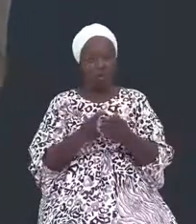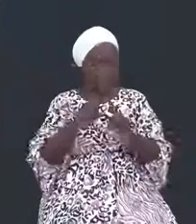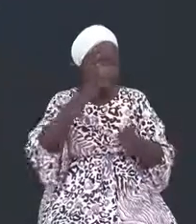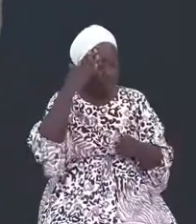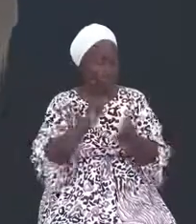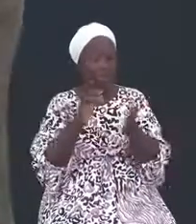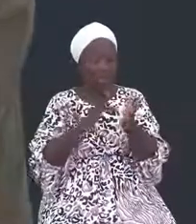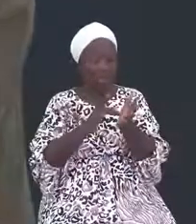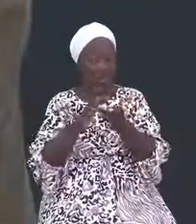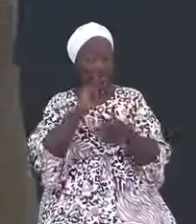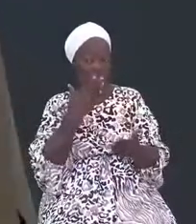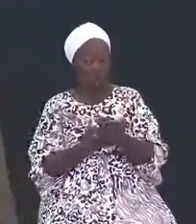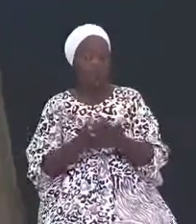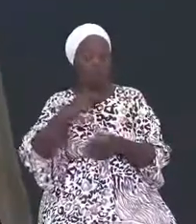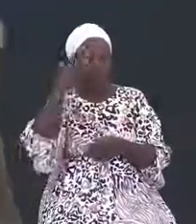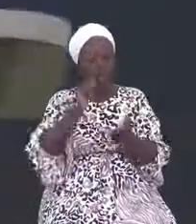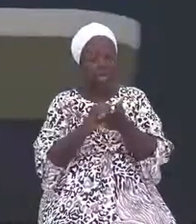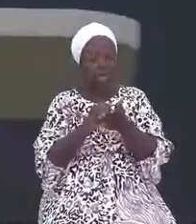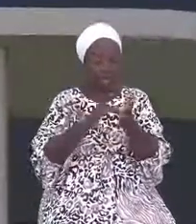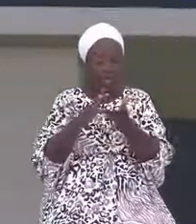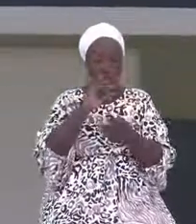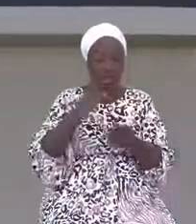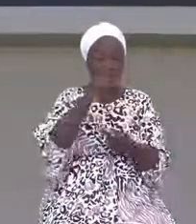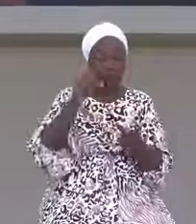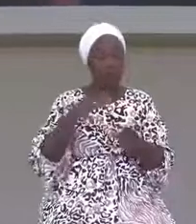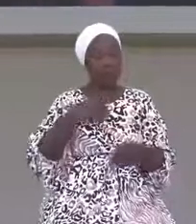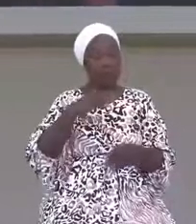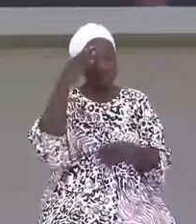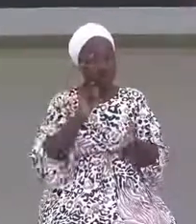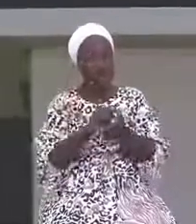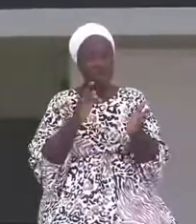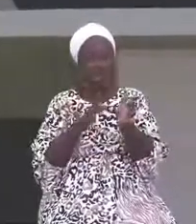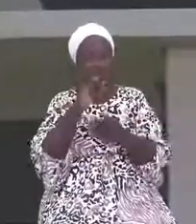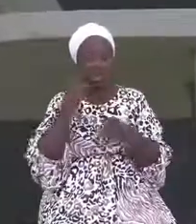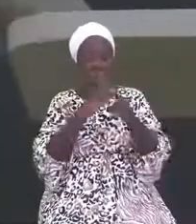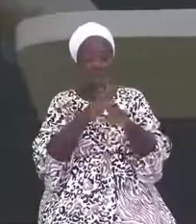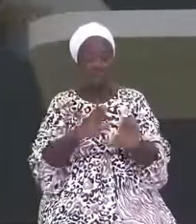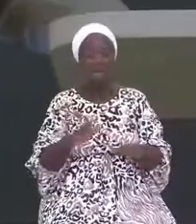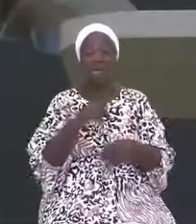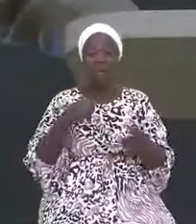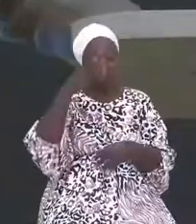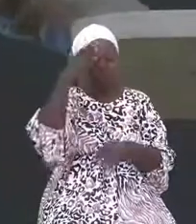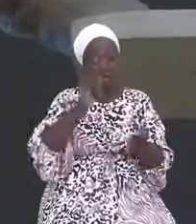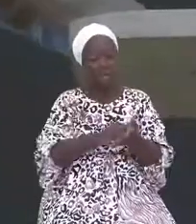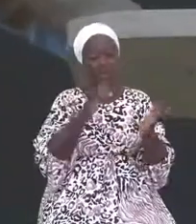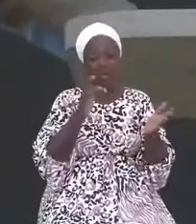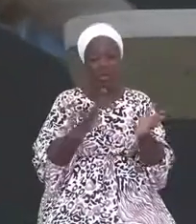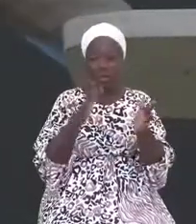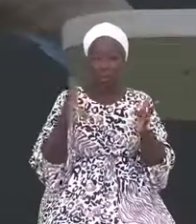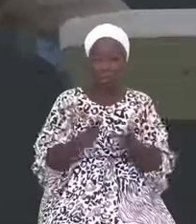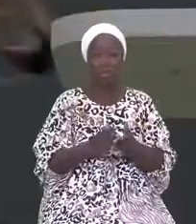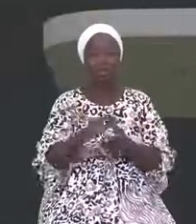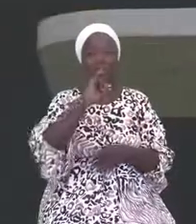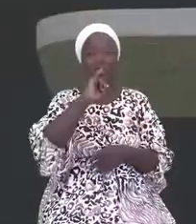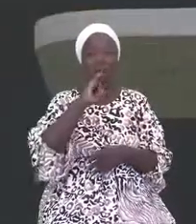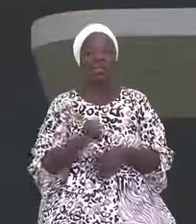que Jésus-Christ est parfait. Nous savons que Jésus est sans péché. Nous savons que Jésus-Christ est